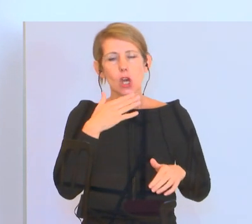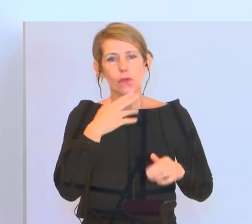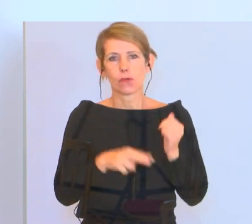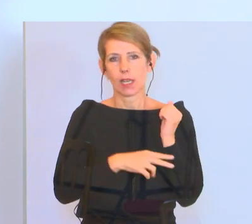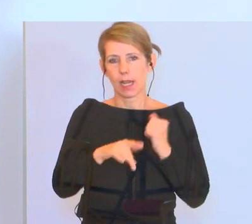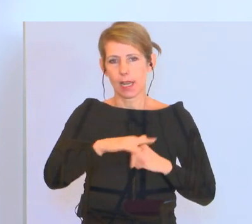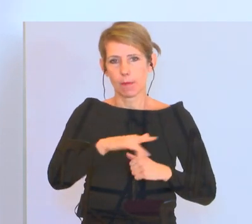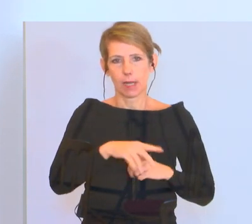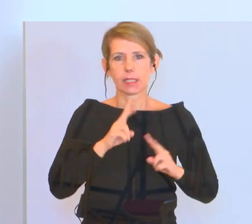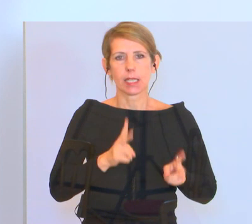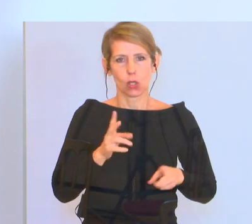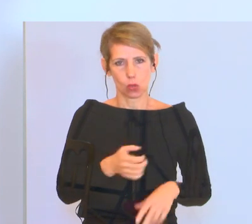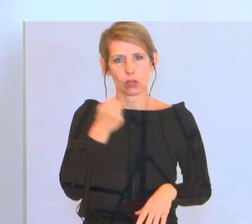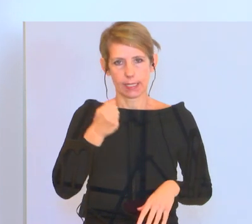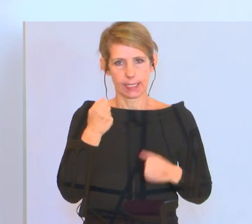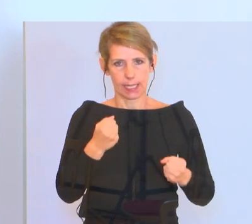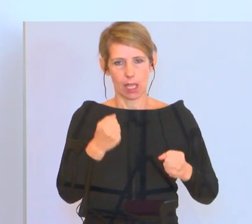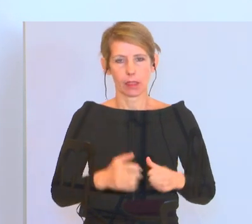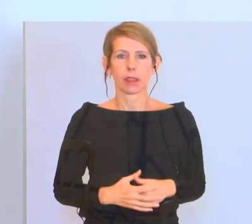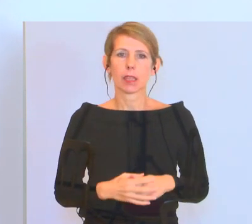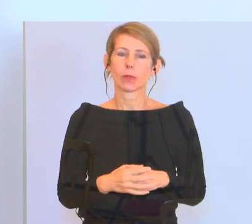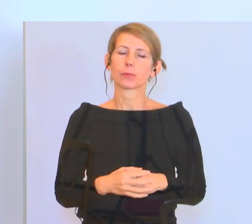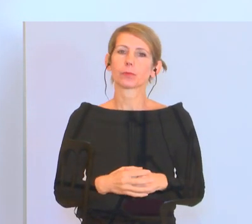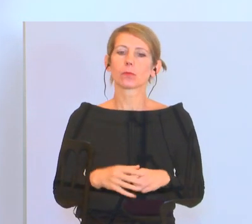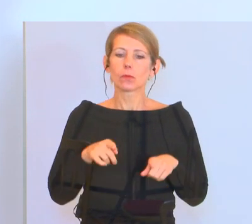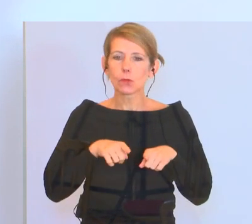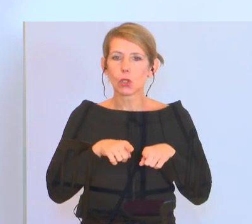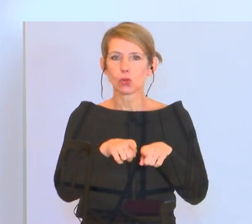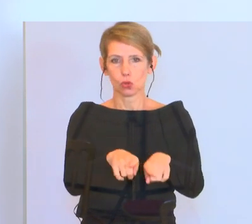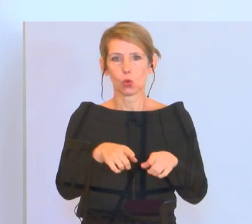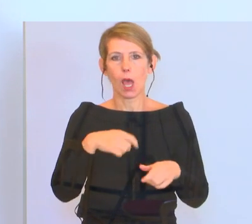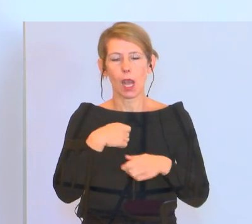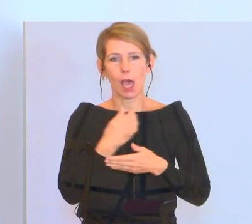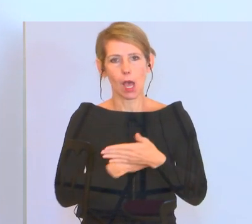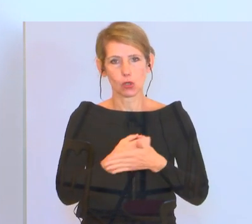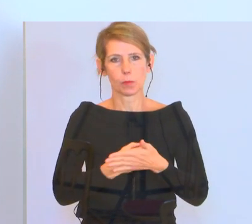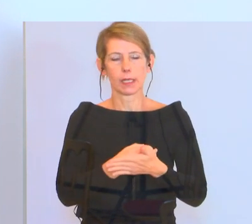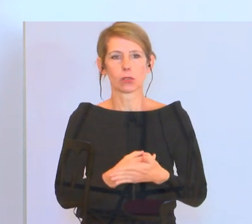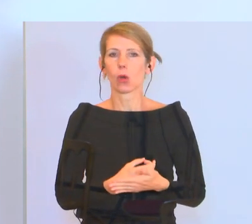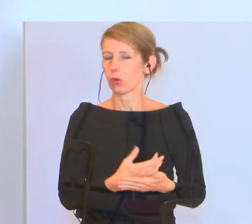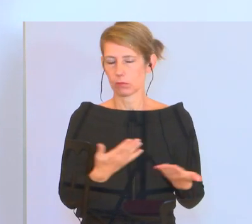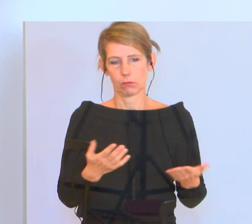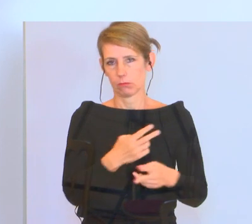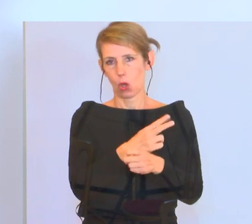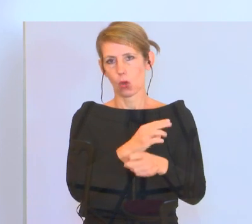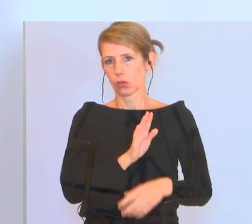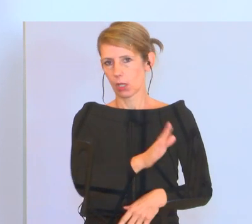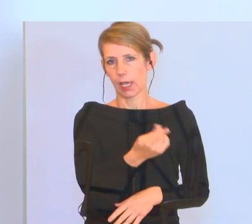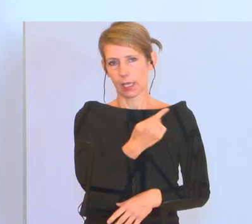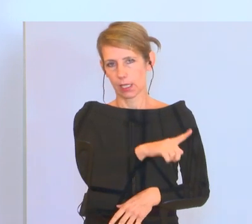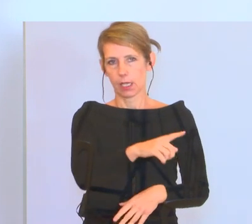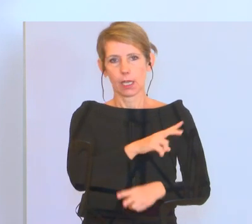Österreich gesichert werden konnten. Die duale Ausbildung ist ein Erfolgsmodell made in Austria,